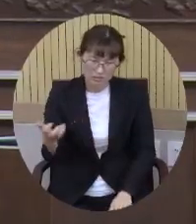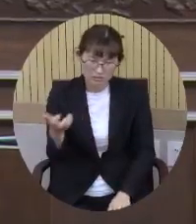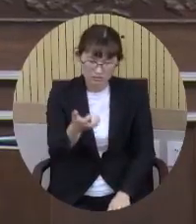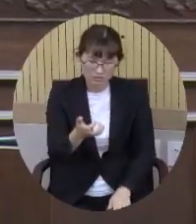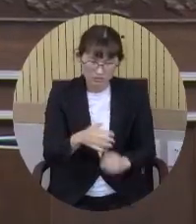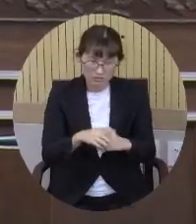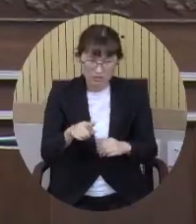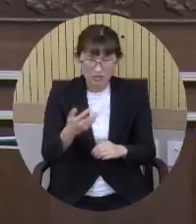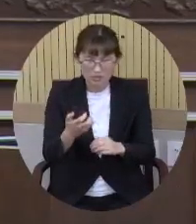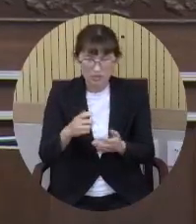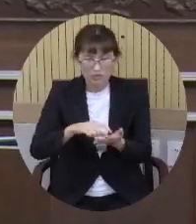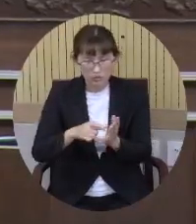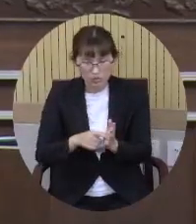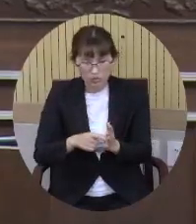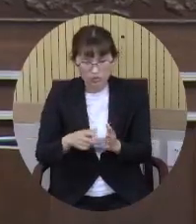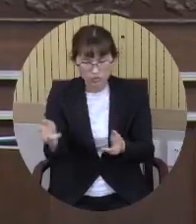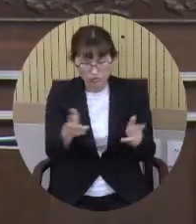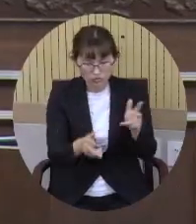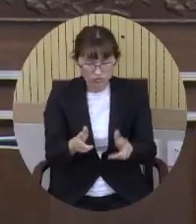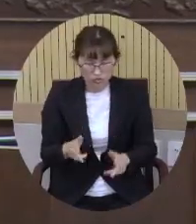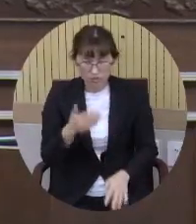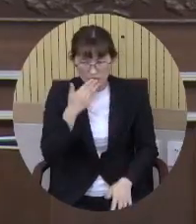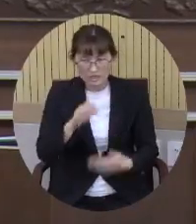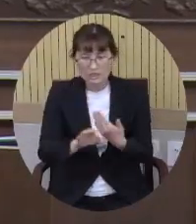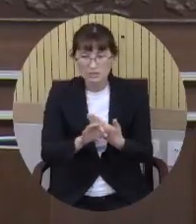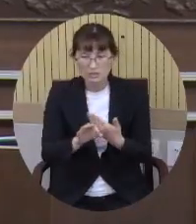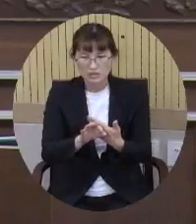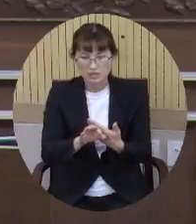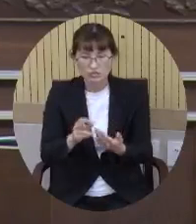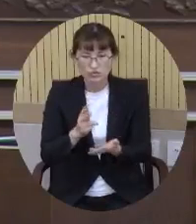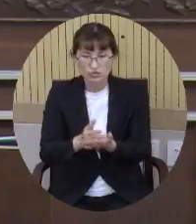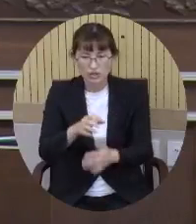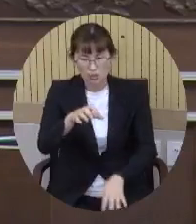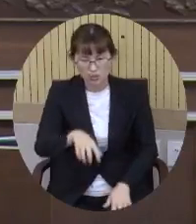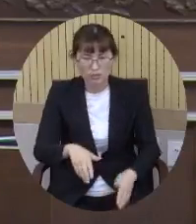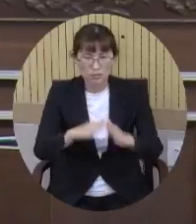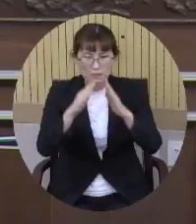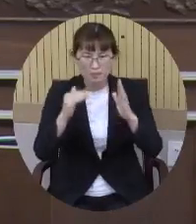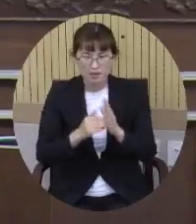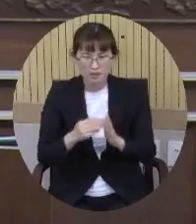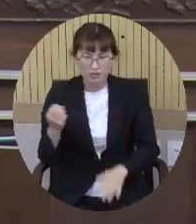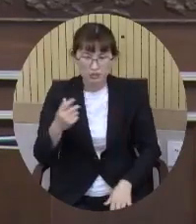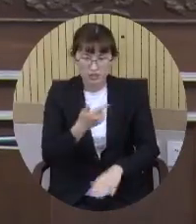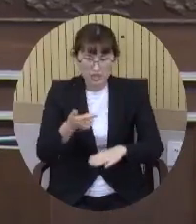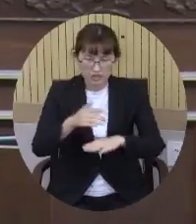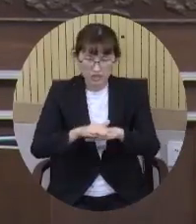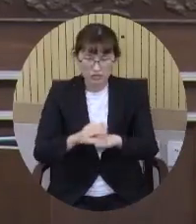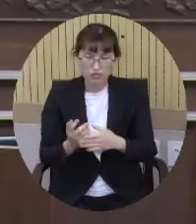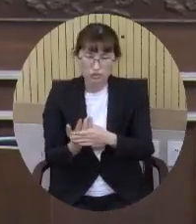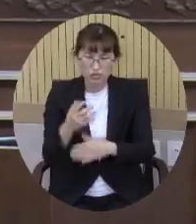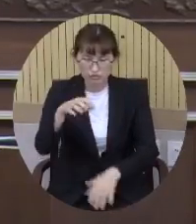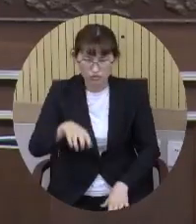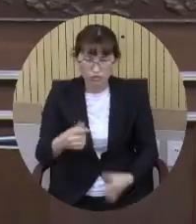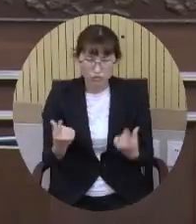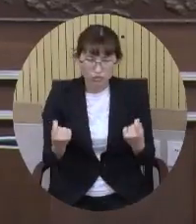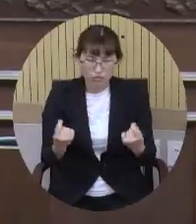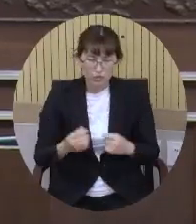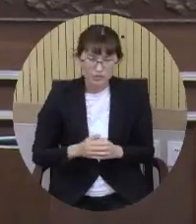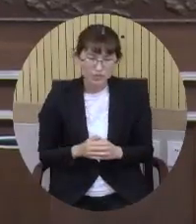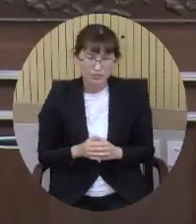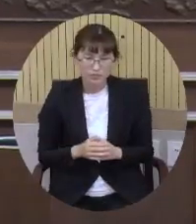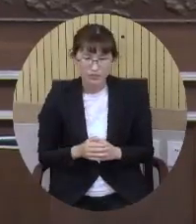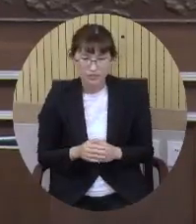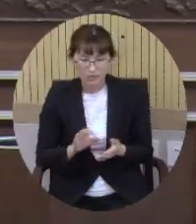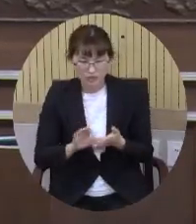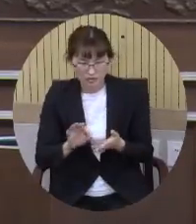전용 임시 공용 주차장을 조성했습니다. 대전 광역시 유성구 또한 유휴 부지를